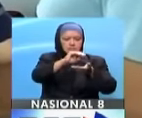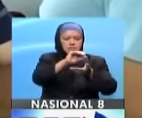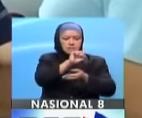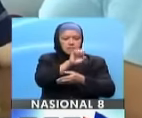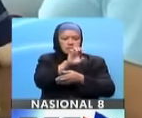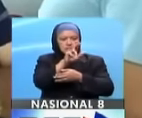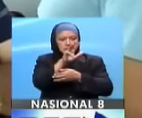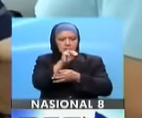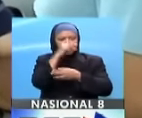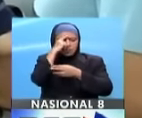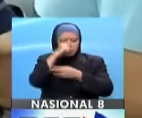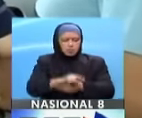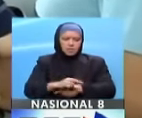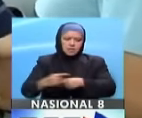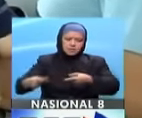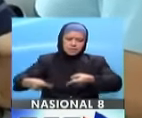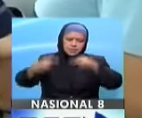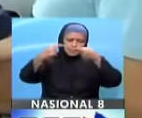virus anjing gila.